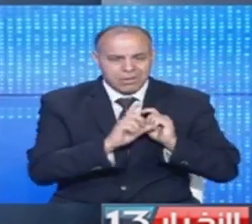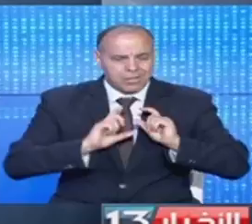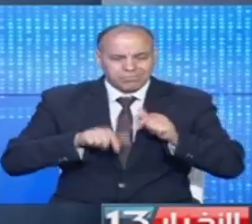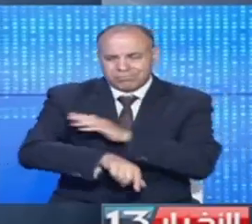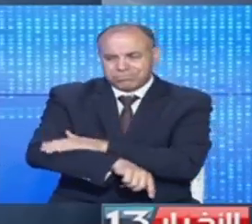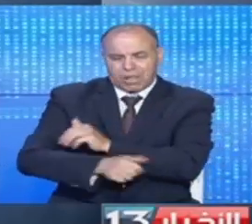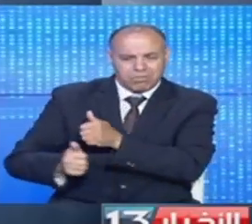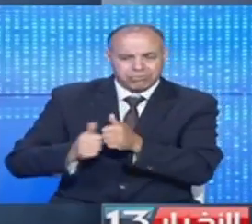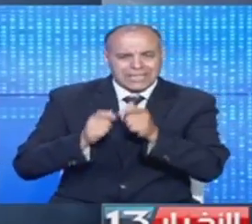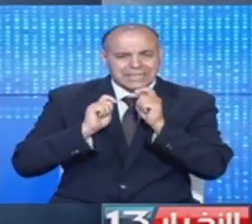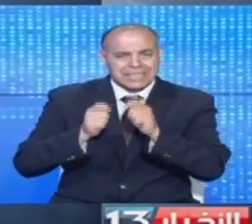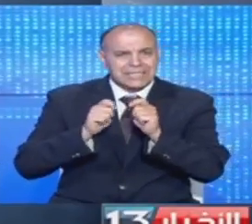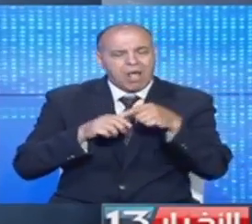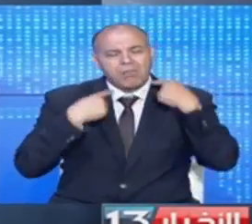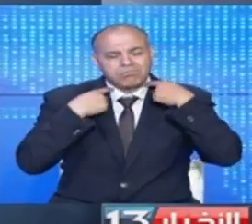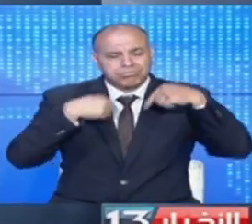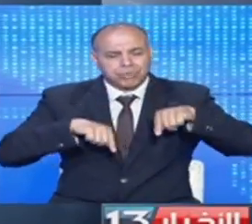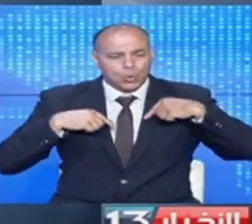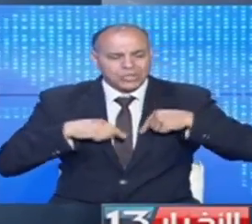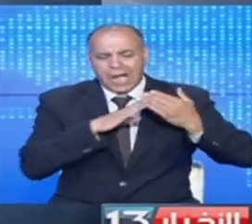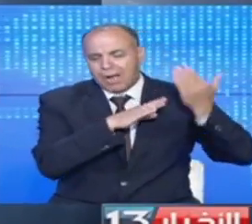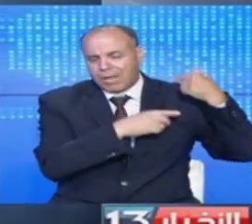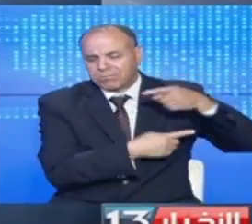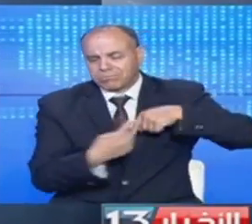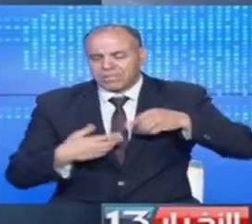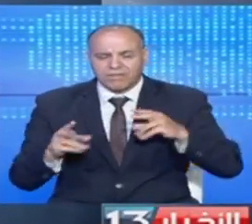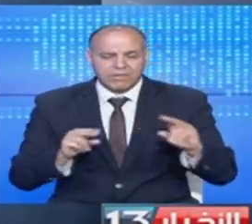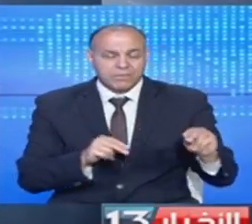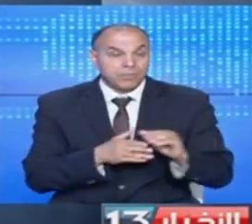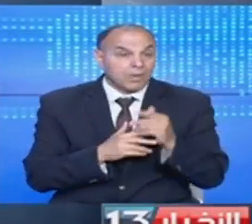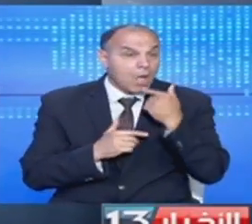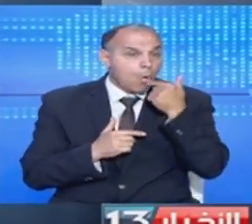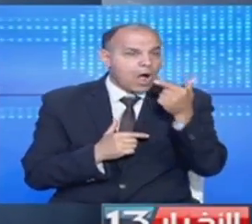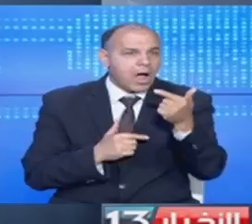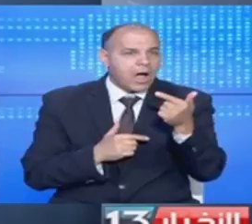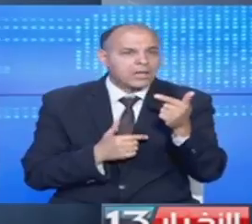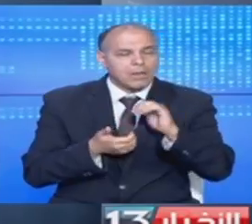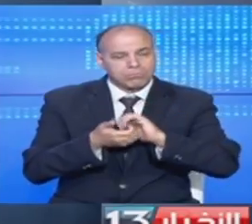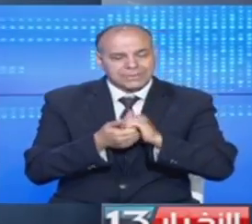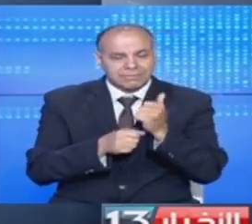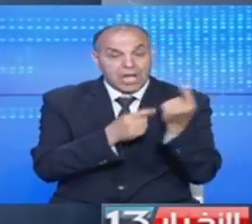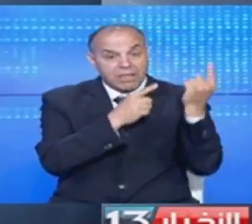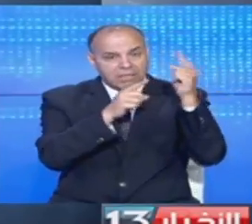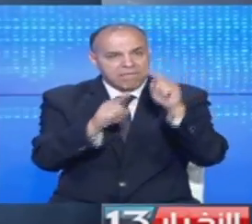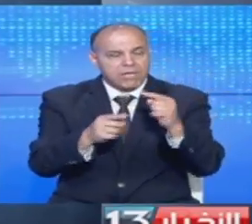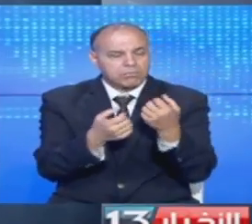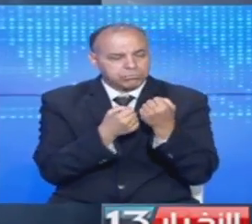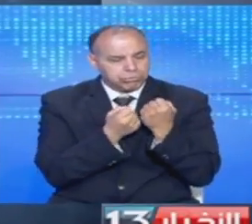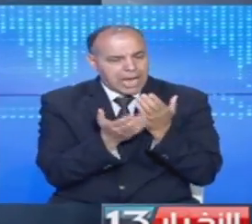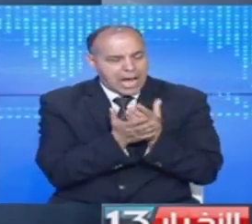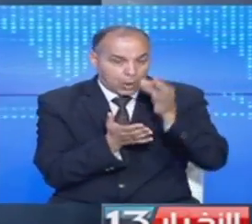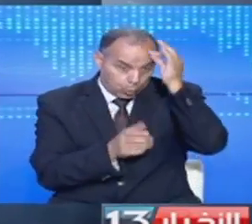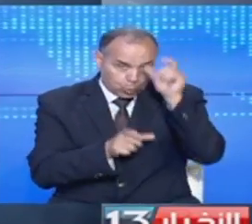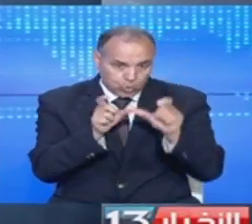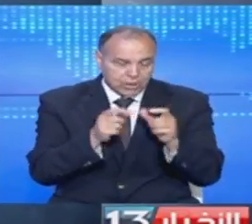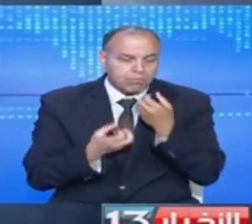الأجراء تبعات السياسات الفاشلة للحكومات المتعاقبة. وعبرت المنظمة الدفاع عن تمسكها بحق